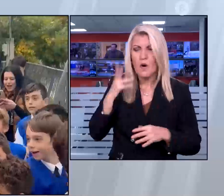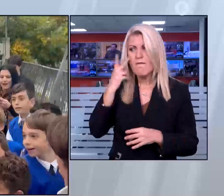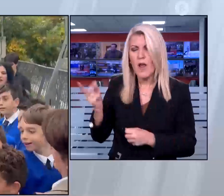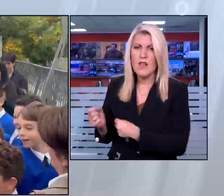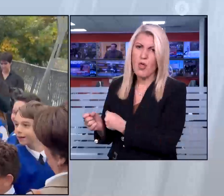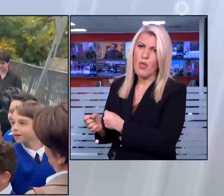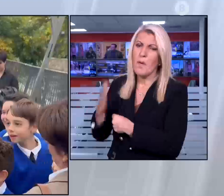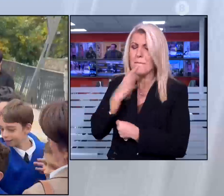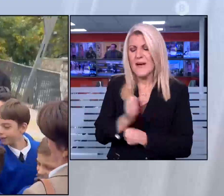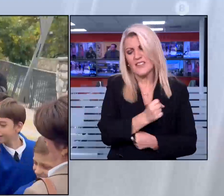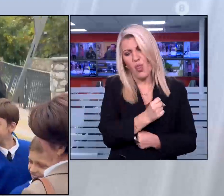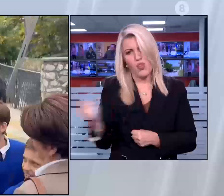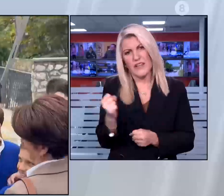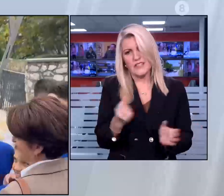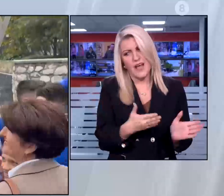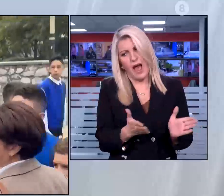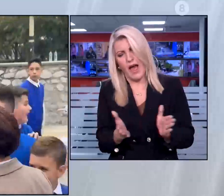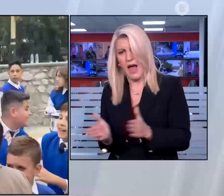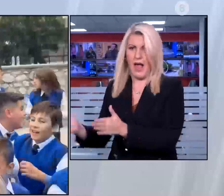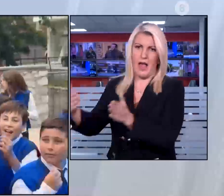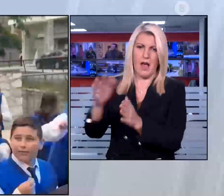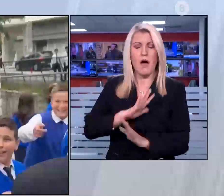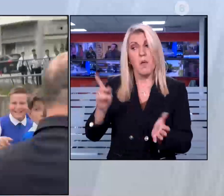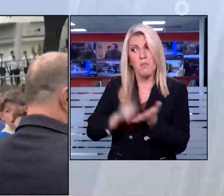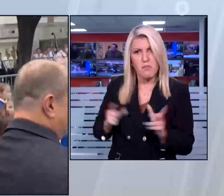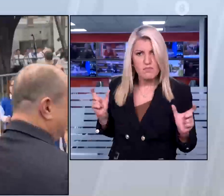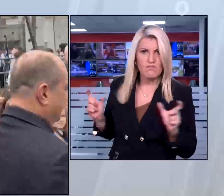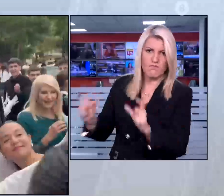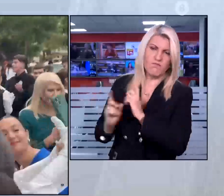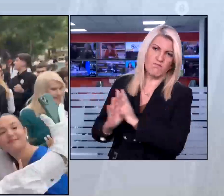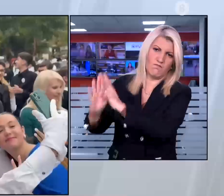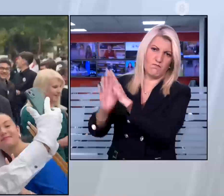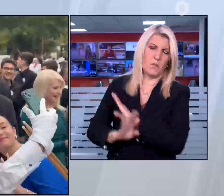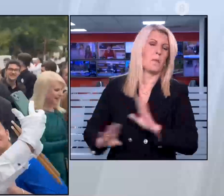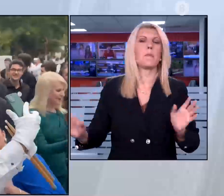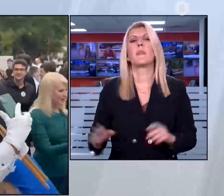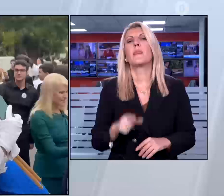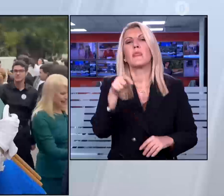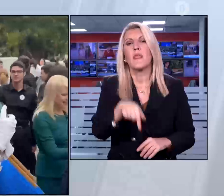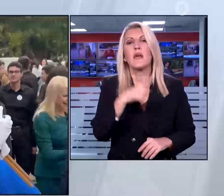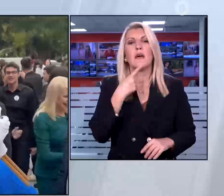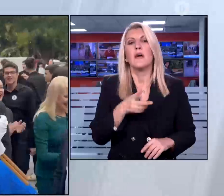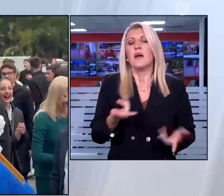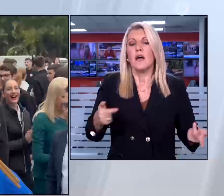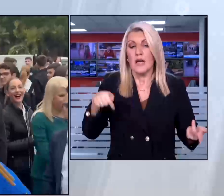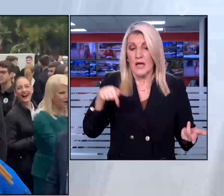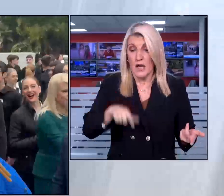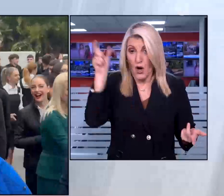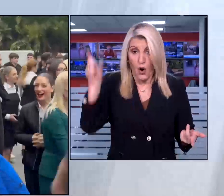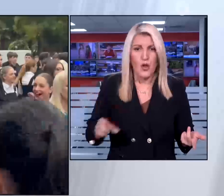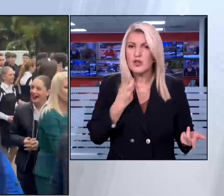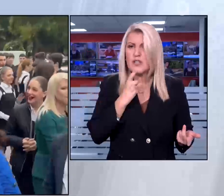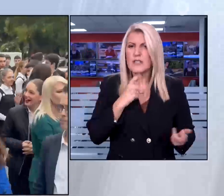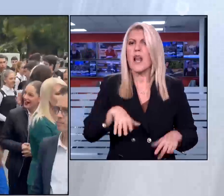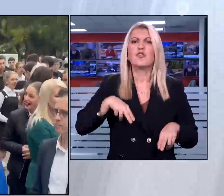Με ομιλία στο κέντρο της Αθήνας και με άδεια που ζήτησε ομάδα υποστηρικτών του, χωρίς αναφορά σε συγκέντρωση Προέδρου ή υποψήφιου Προέδρου κόμματος, κλιμακώνει την